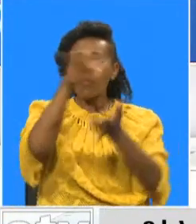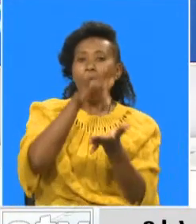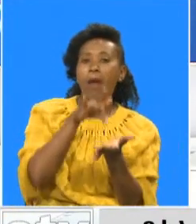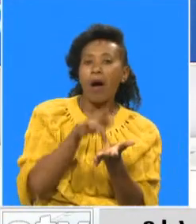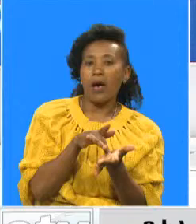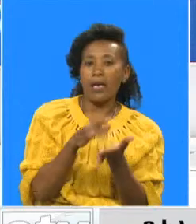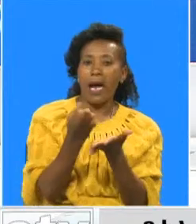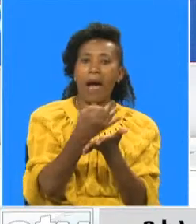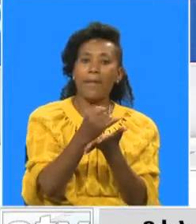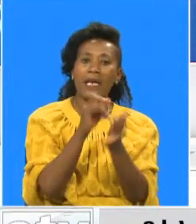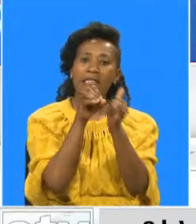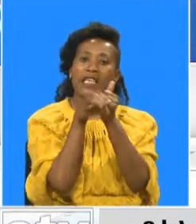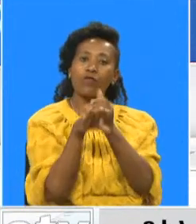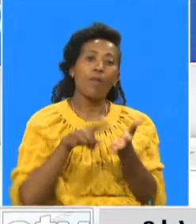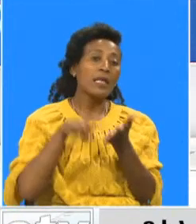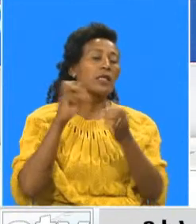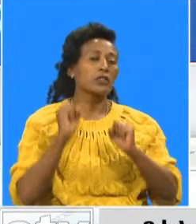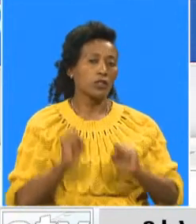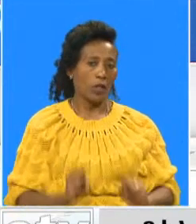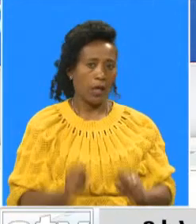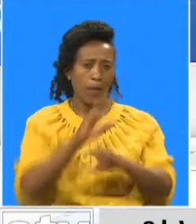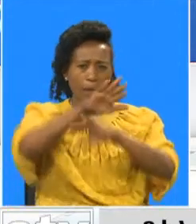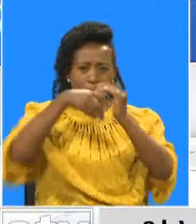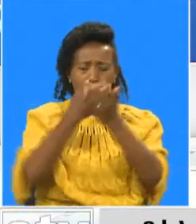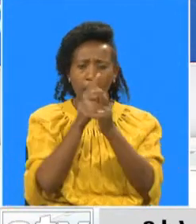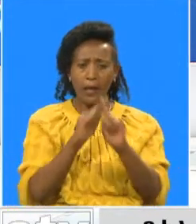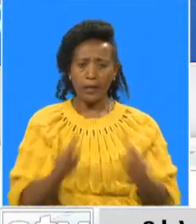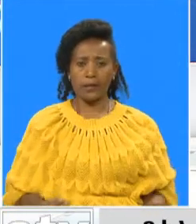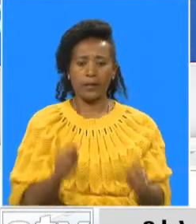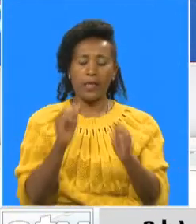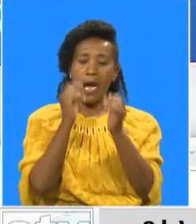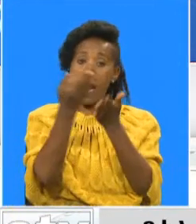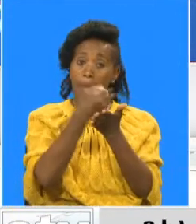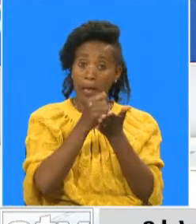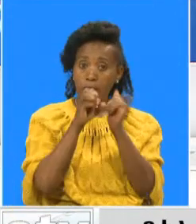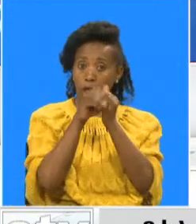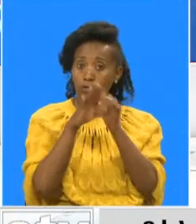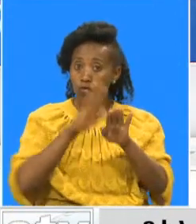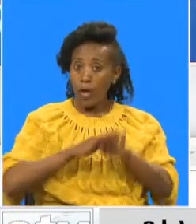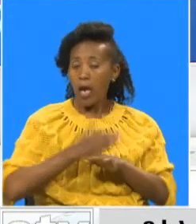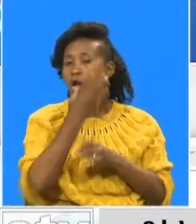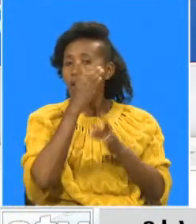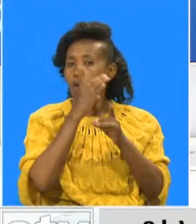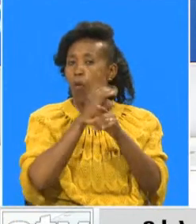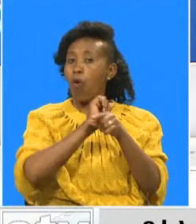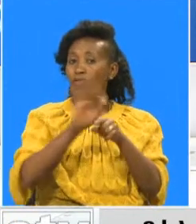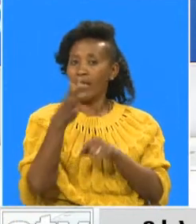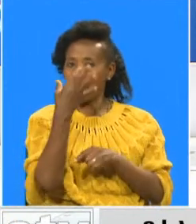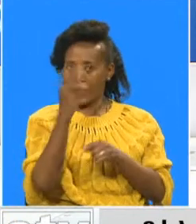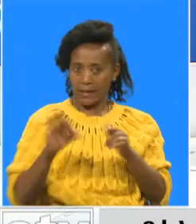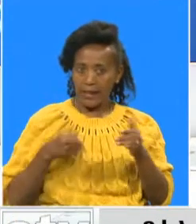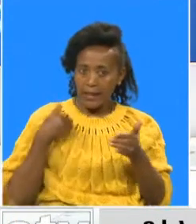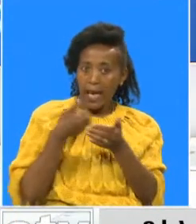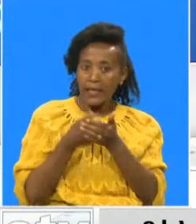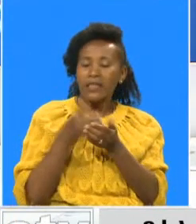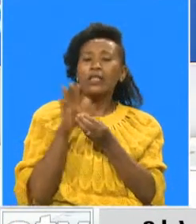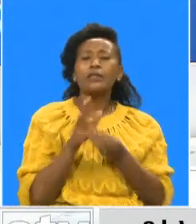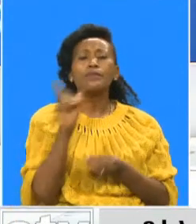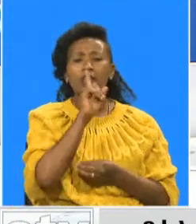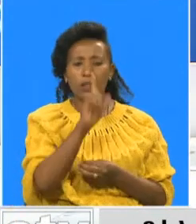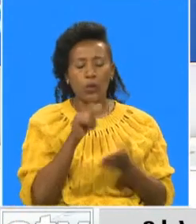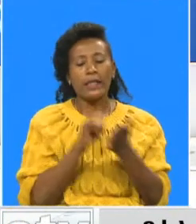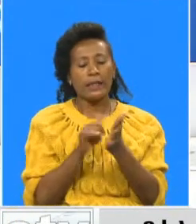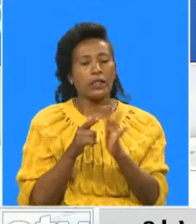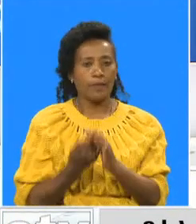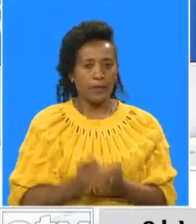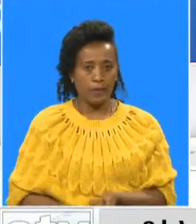መካከል የአምራች ዘርፉ ማንሳት እንችላለንና በአጠቃላይ ግን በአምራች ዘርፉ ላይ የኮቪድ-19 እያደረሰ ያለው ተጽዕኖ ምንድን ነው? ከዚህን